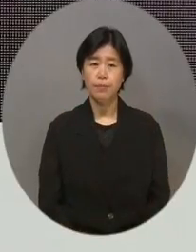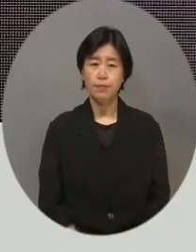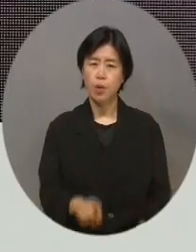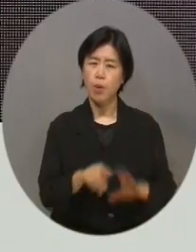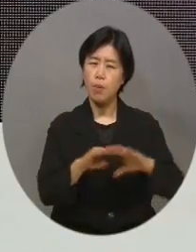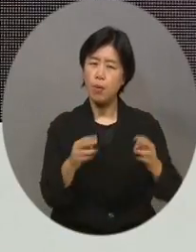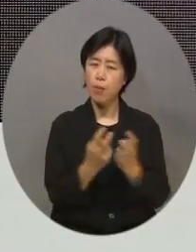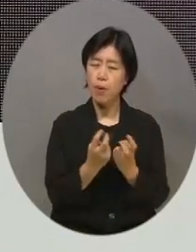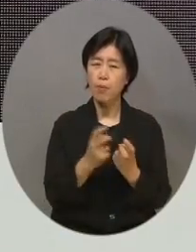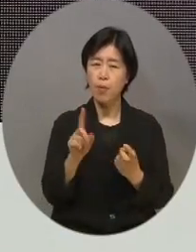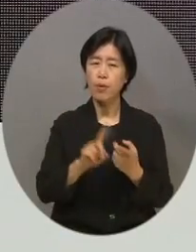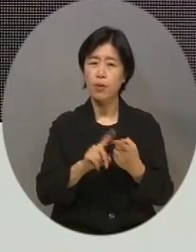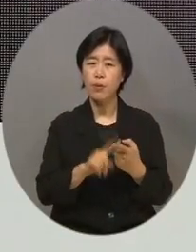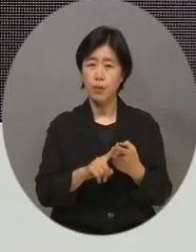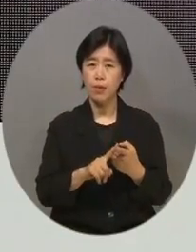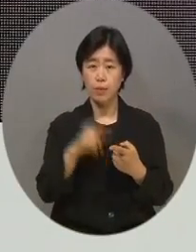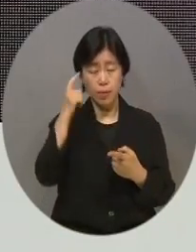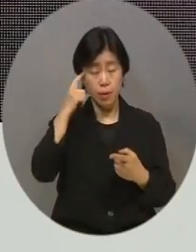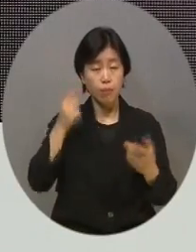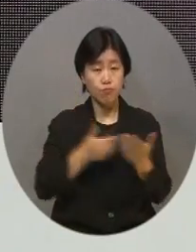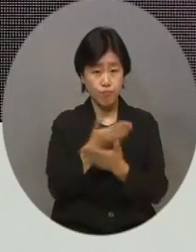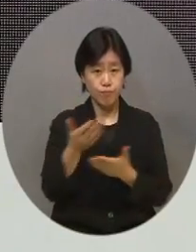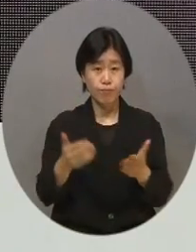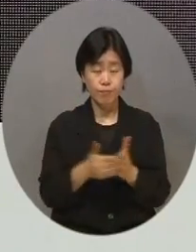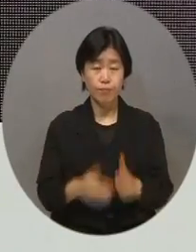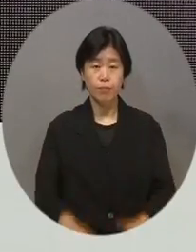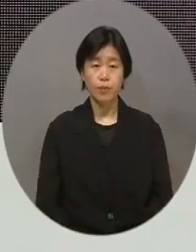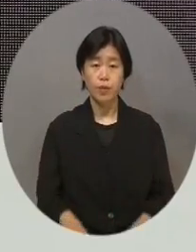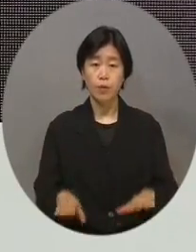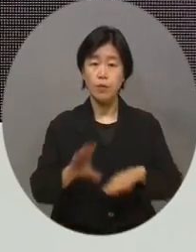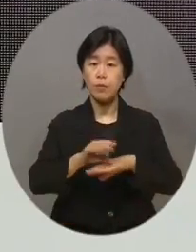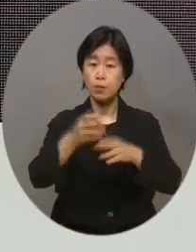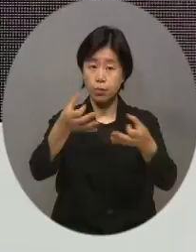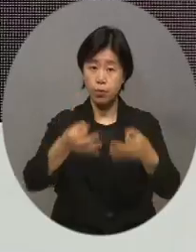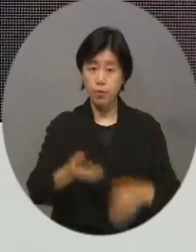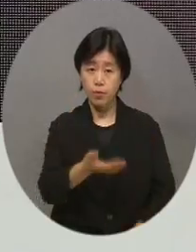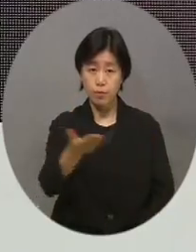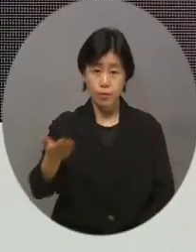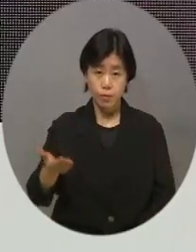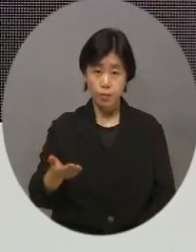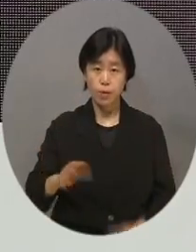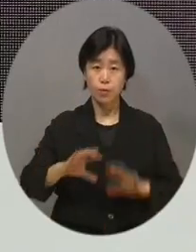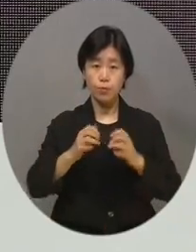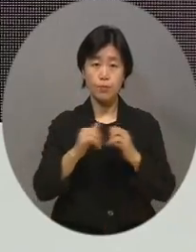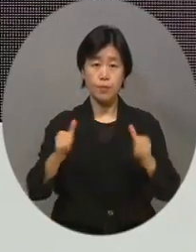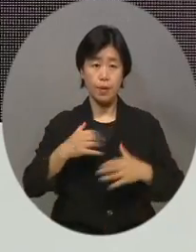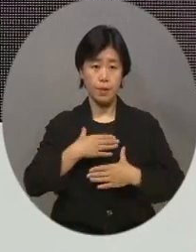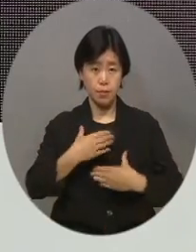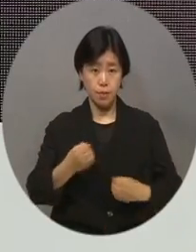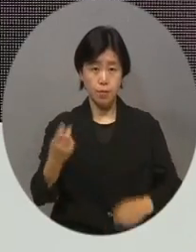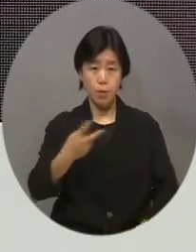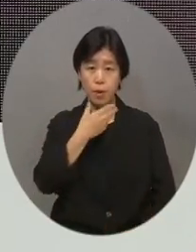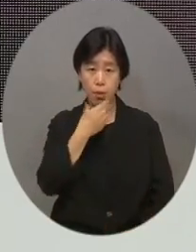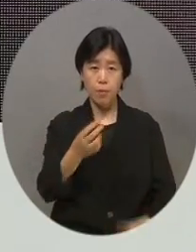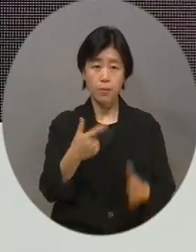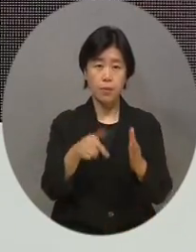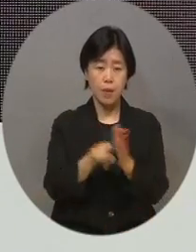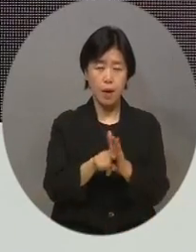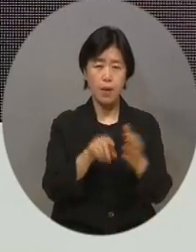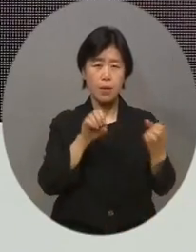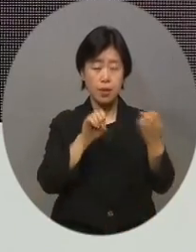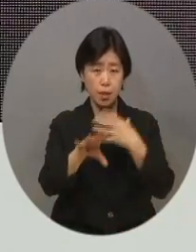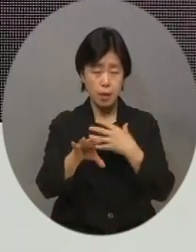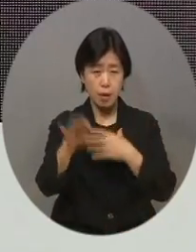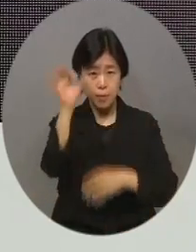해결 방안까지 짚어보았는데요. 오늘 방송을 보신 시청자들께서 국민의 안전과 행복을 위한